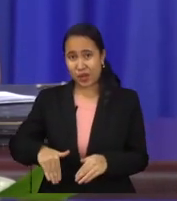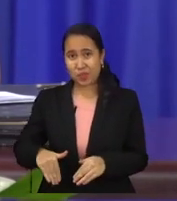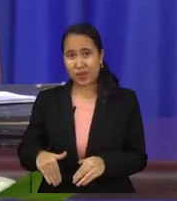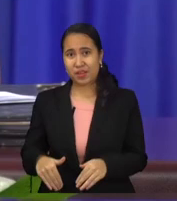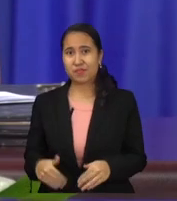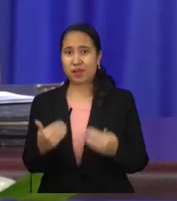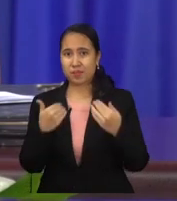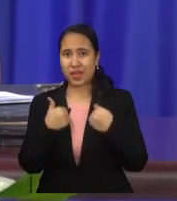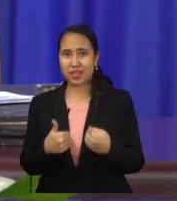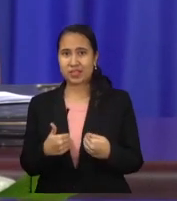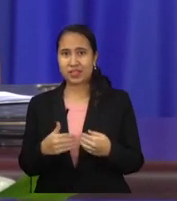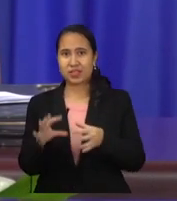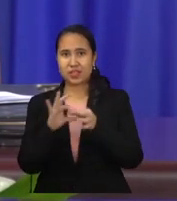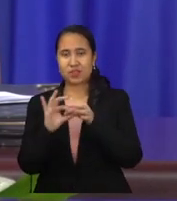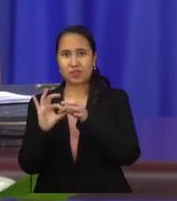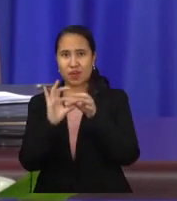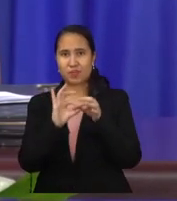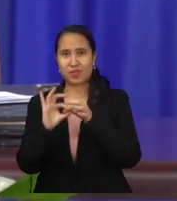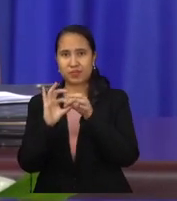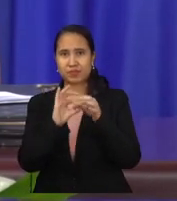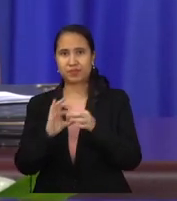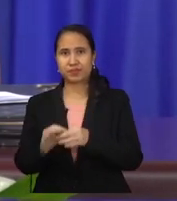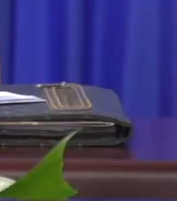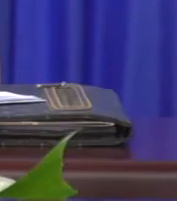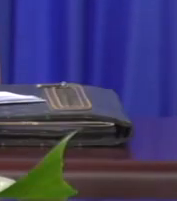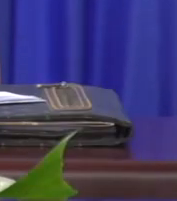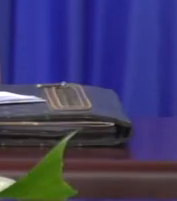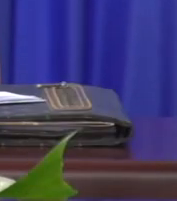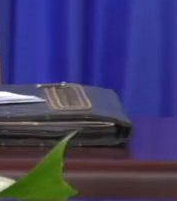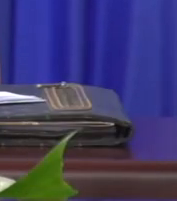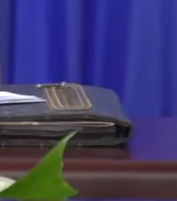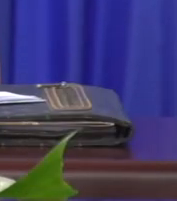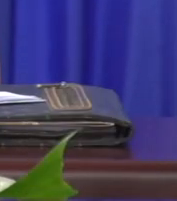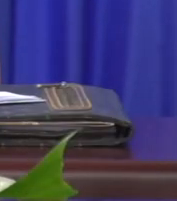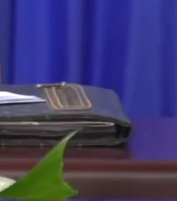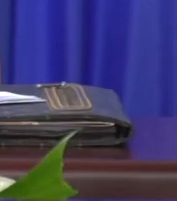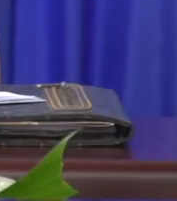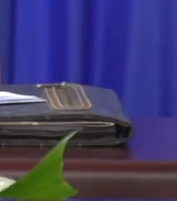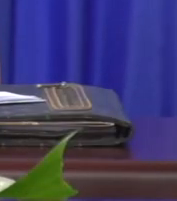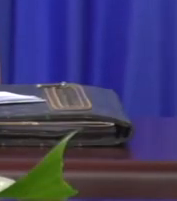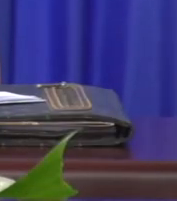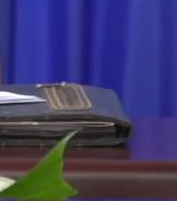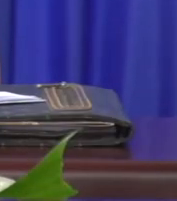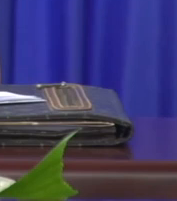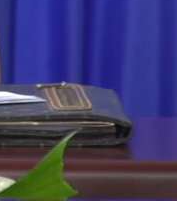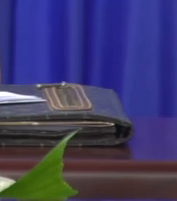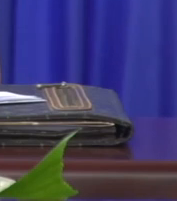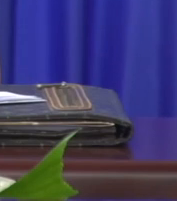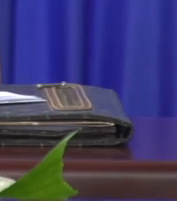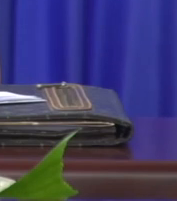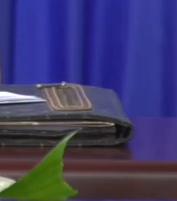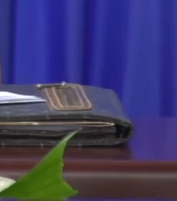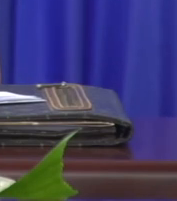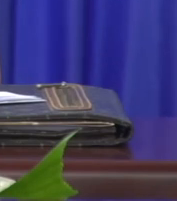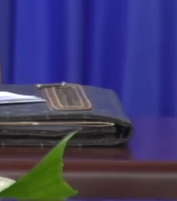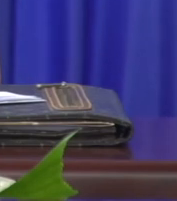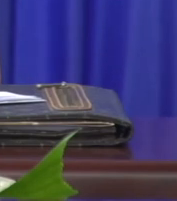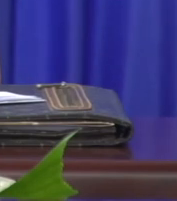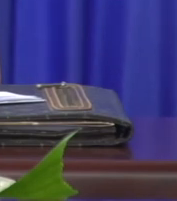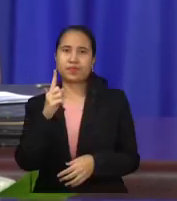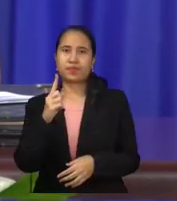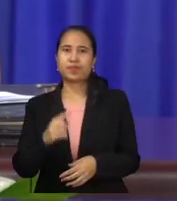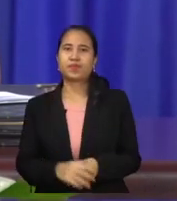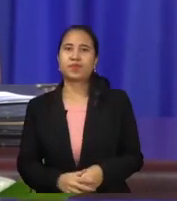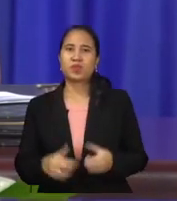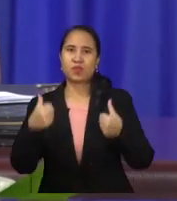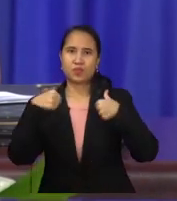rechtsmiddel. Het Inter-Amerikaanse Hof voor de Rechten van de Mens heeft met betrekking tot artikel 1, dat is de staatsverplichting